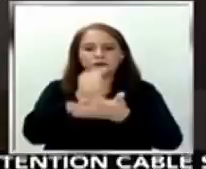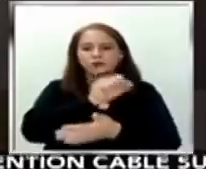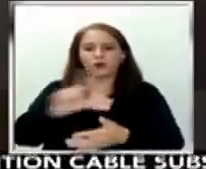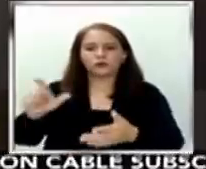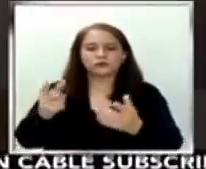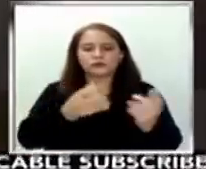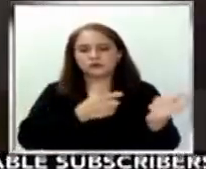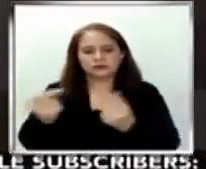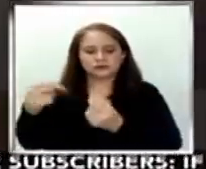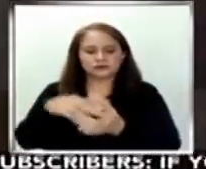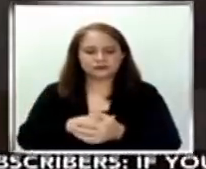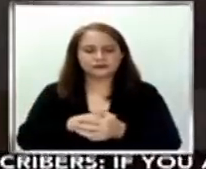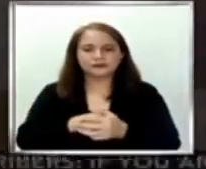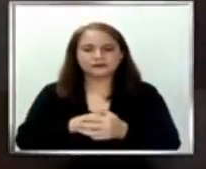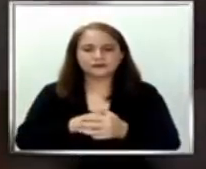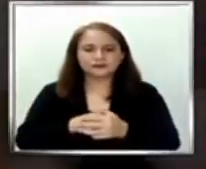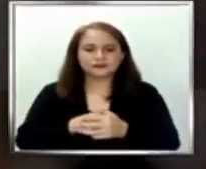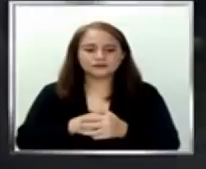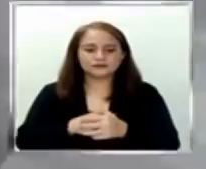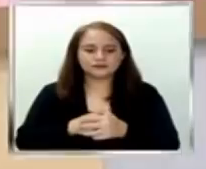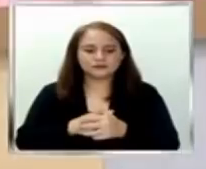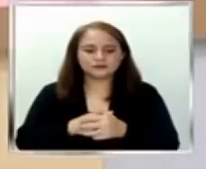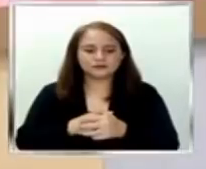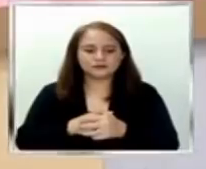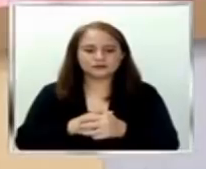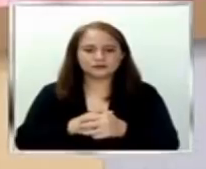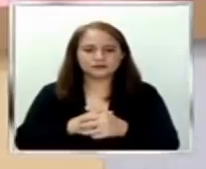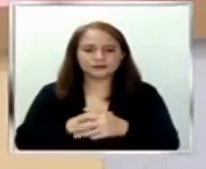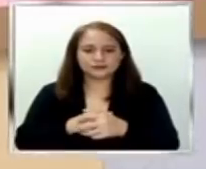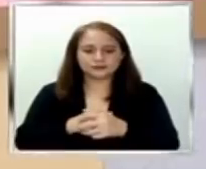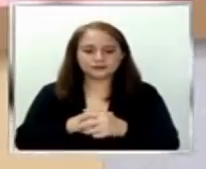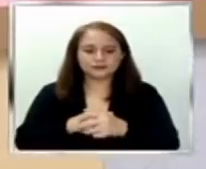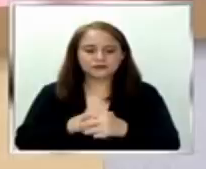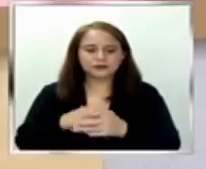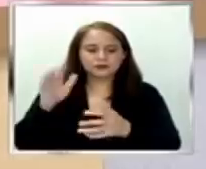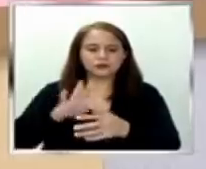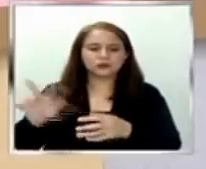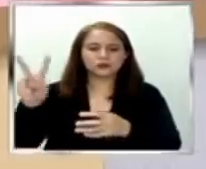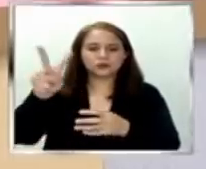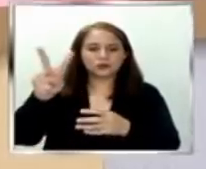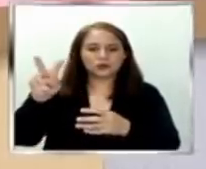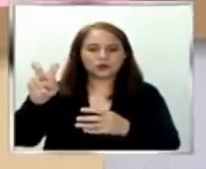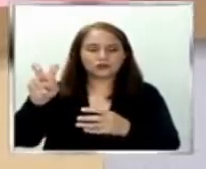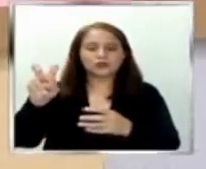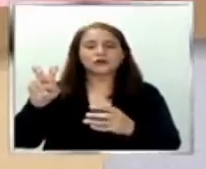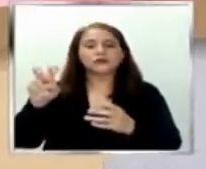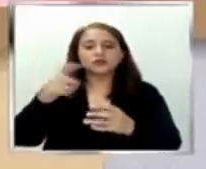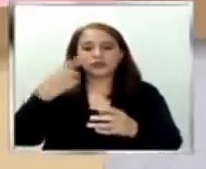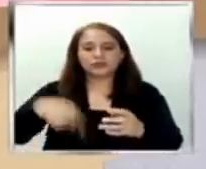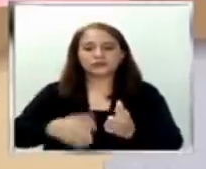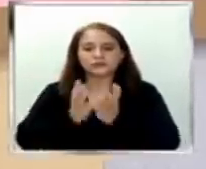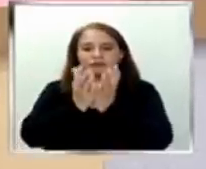Bernadette Reyes, Nakatutok, 24 oras. Mahigit 200 Chinese fishing vessels ang namataan sa